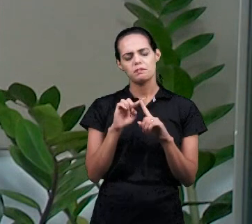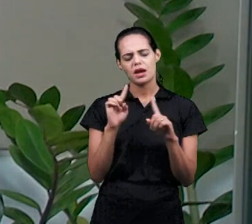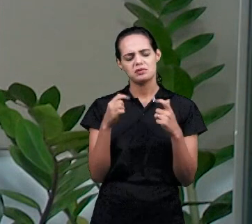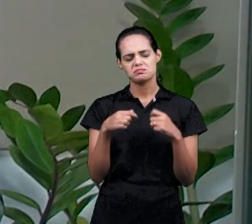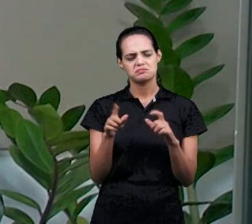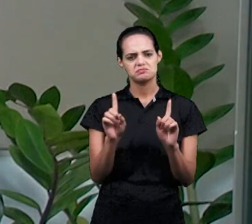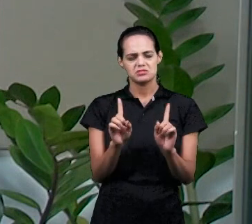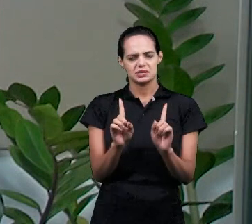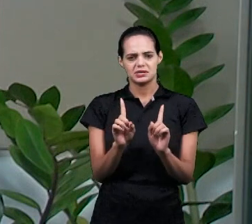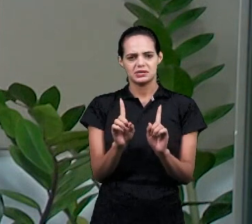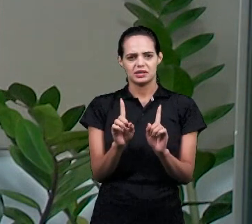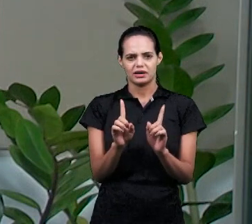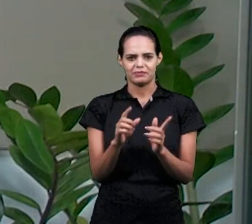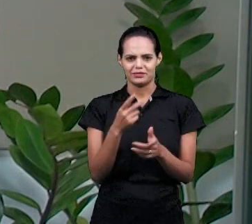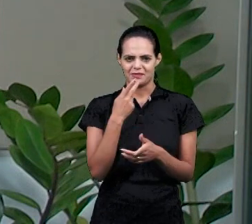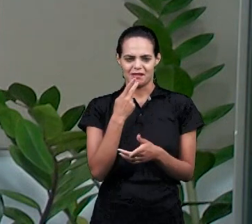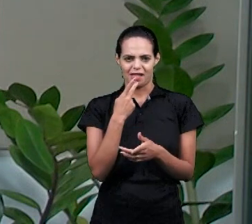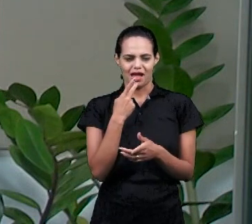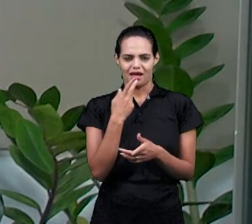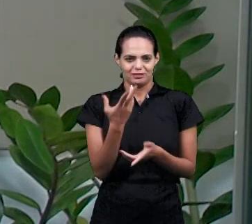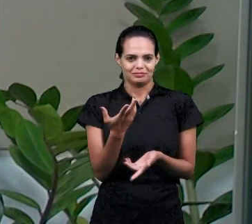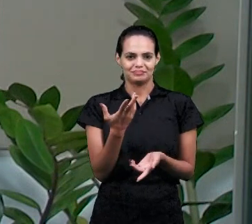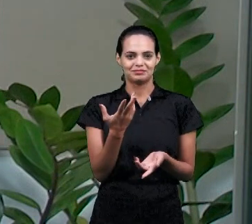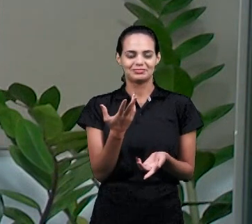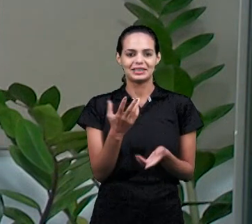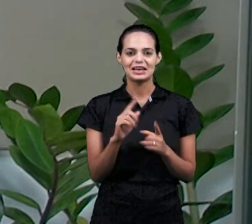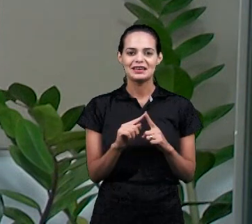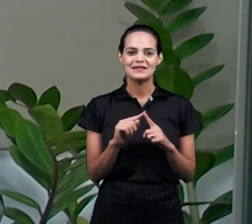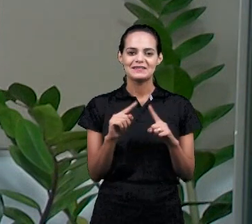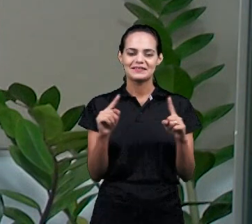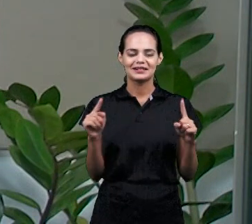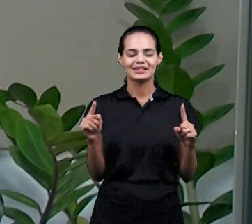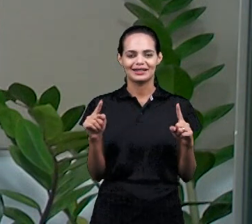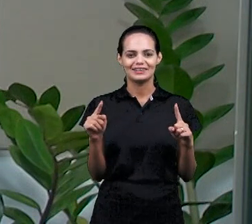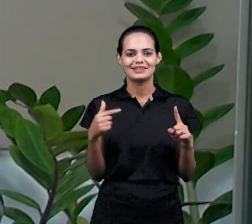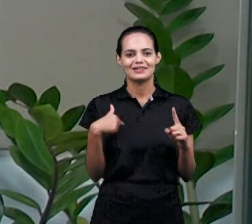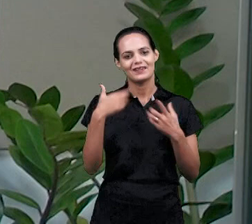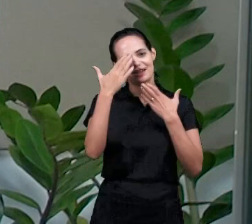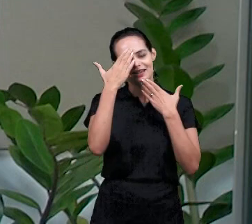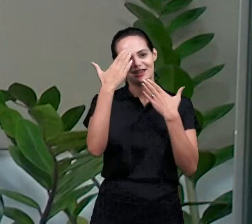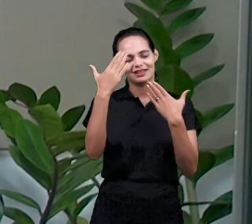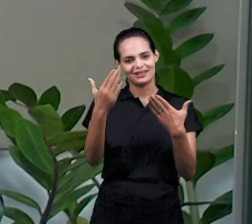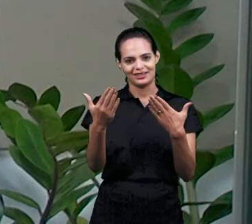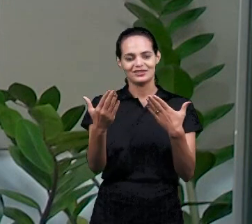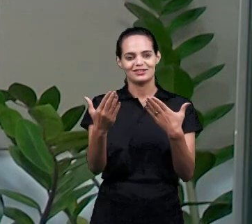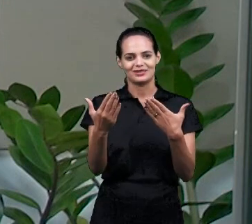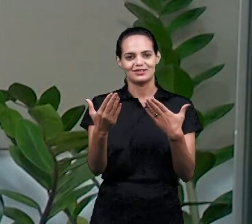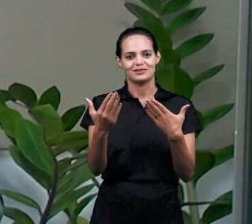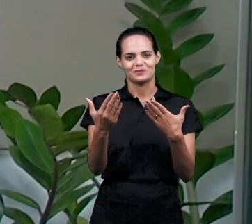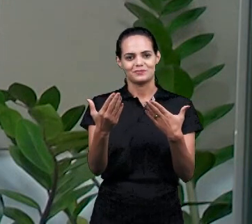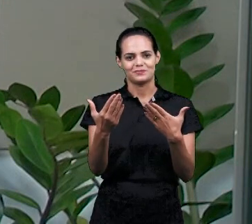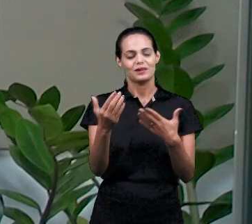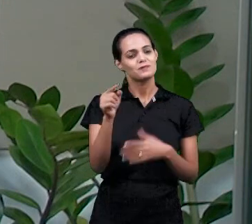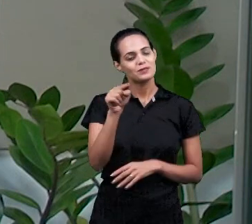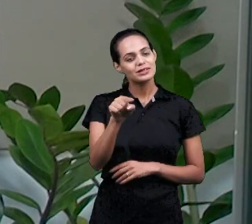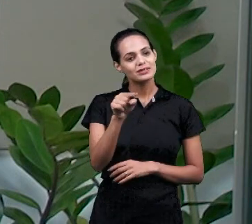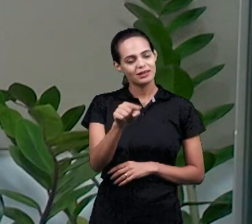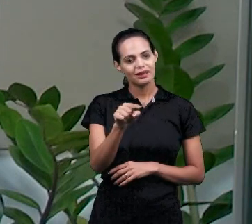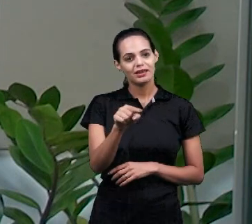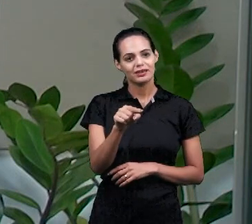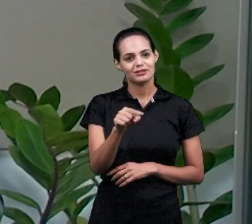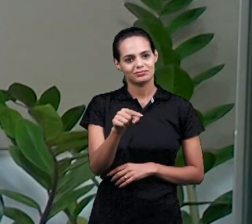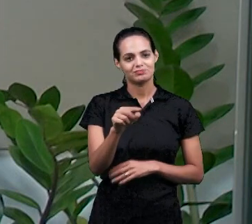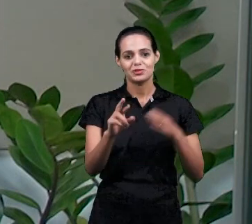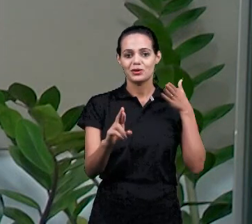de s'identifier. Mais je remercie aussi la référence que la sœur a fait à mon propos.